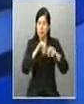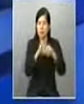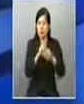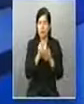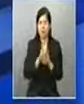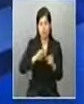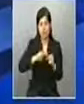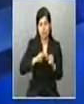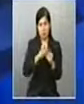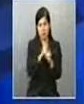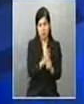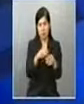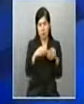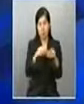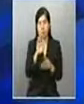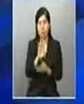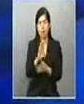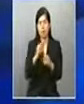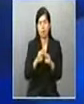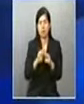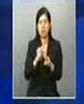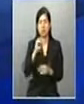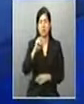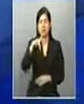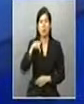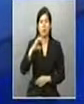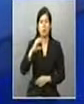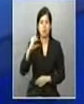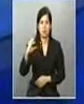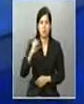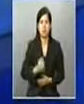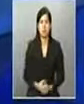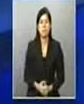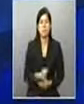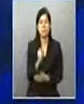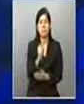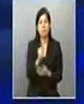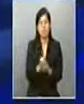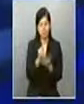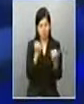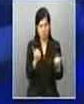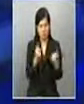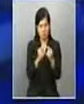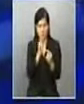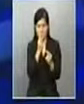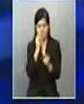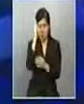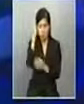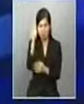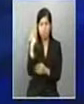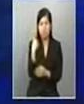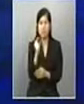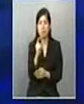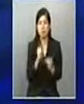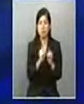ามทิศทางของกลุ่มประเทศโอเปกและนอนโอเปกด้วยซึ่งสิ่งเหล่านี้เนี่ยเป็นสิ่งที่ต้องจับตาในอนาคตข้างหน้านะคะเพราะว่ามีการเจรจ